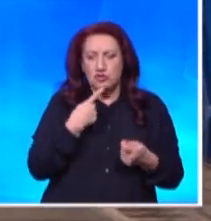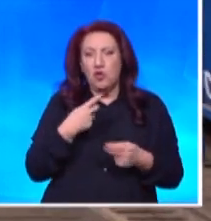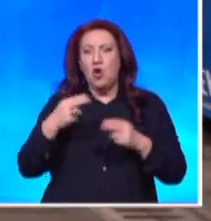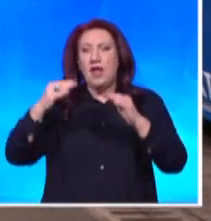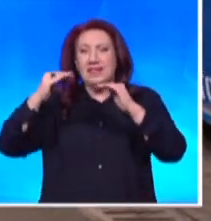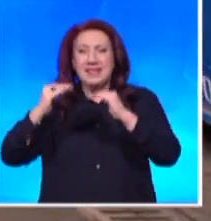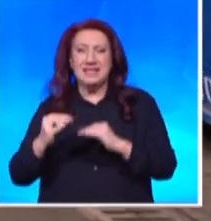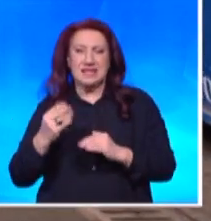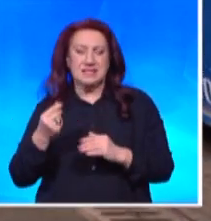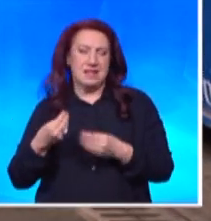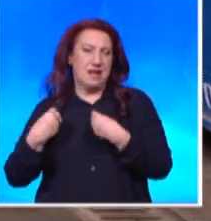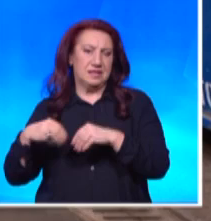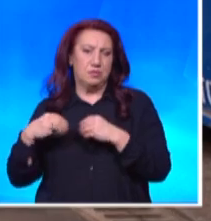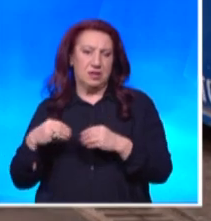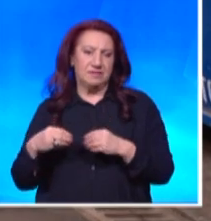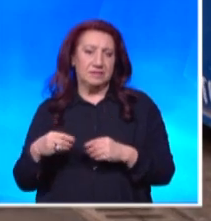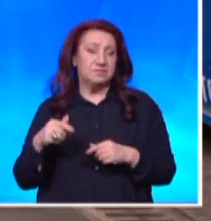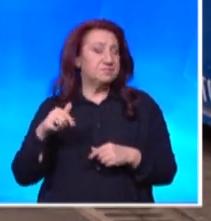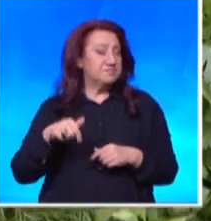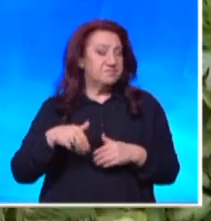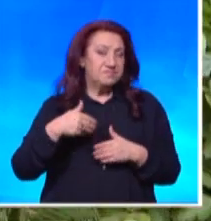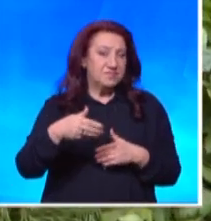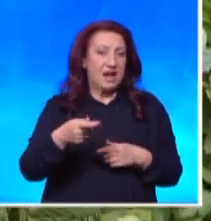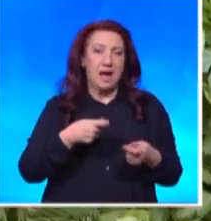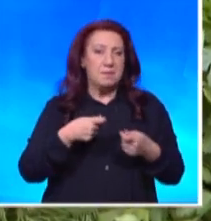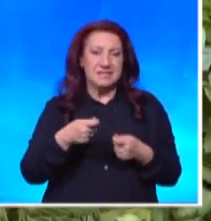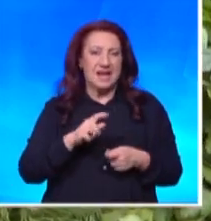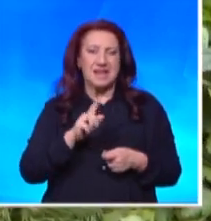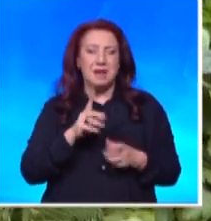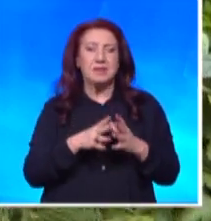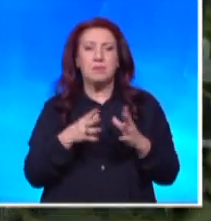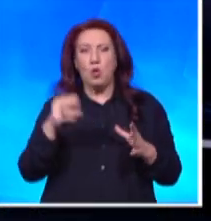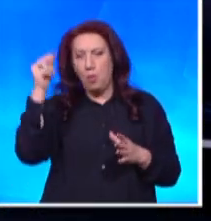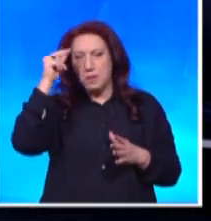Тази година по пазарите да има по-малко зеленчуци и родно производство, именно заради това.